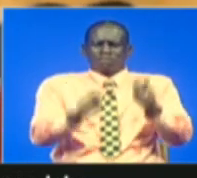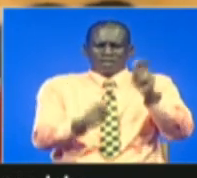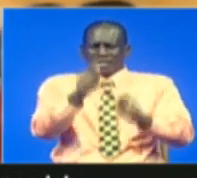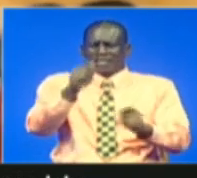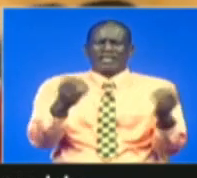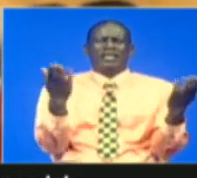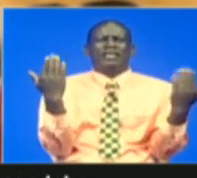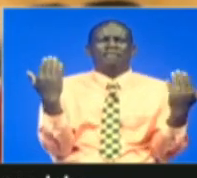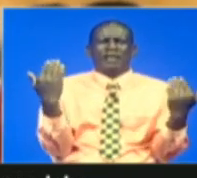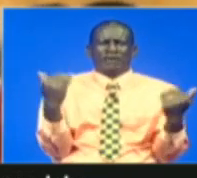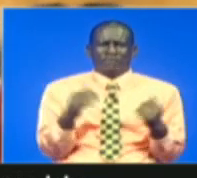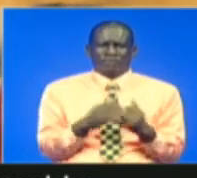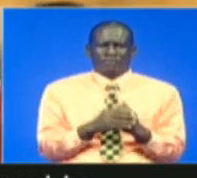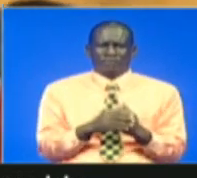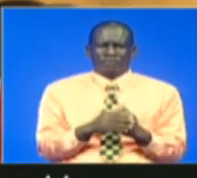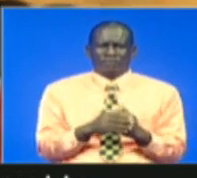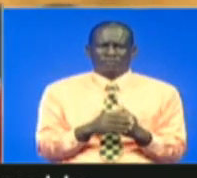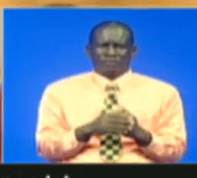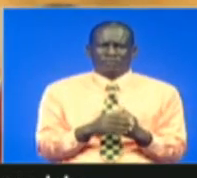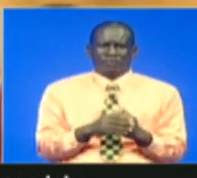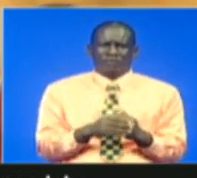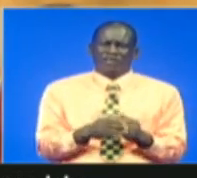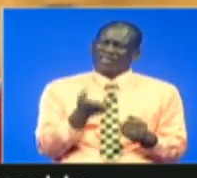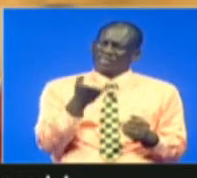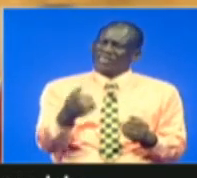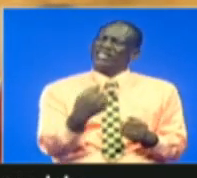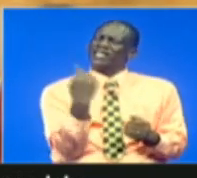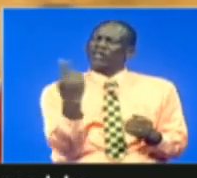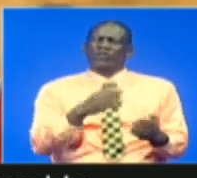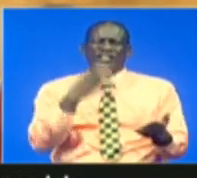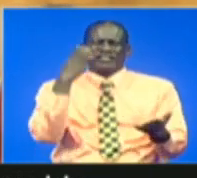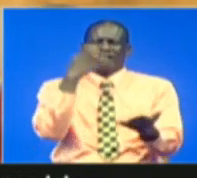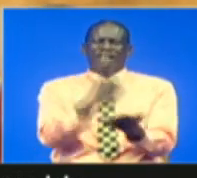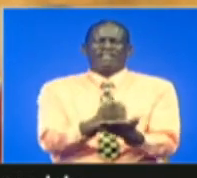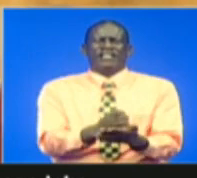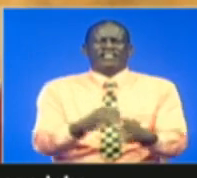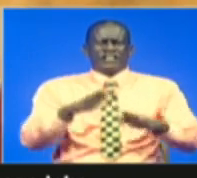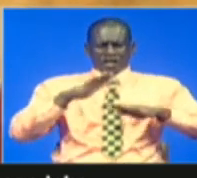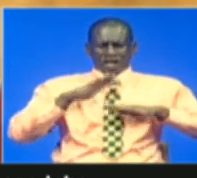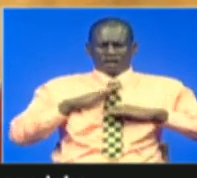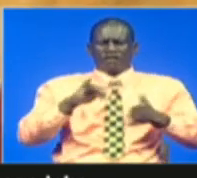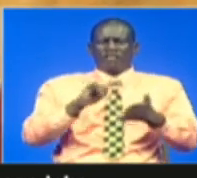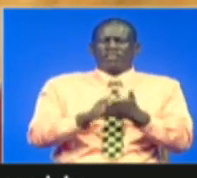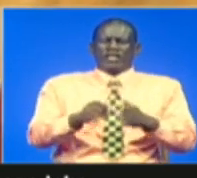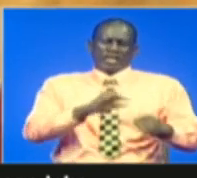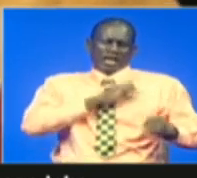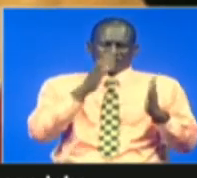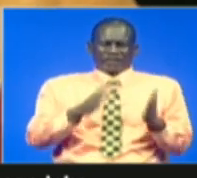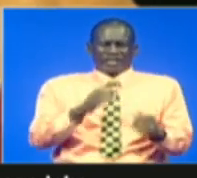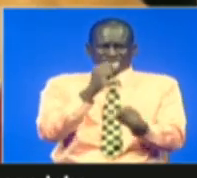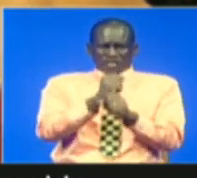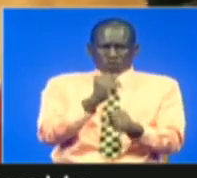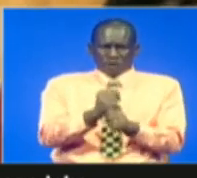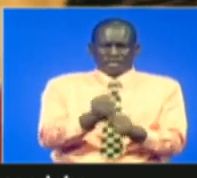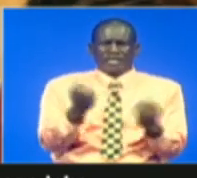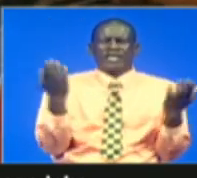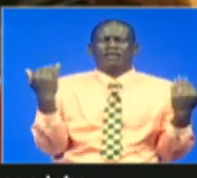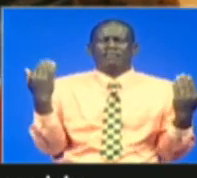Meru. I think that alone is evidence kwamba tunafanya kazi ino katika